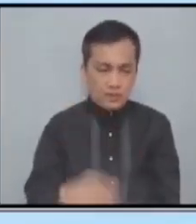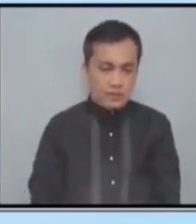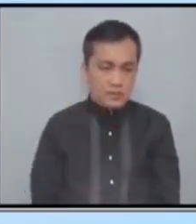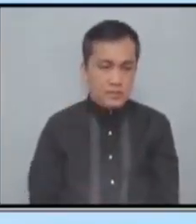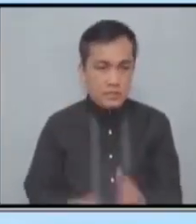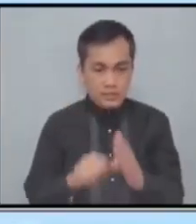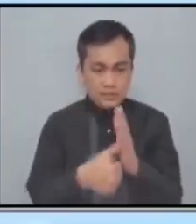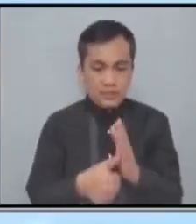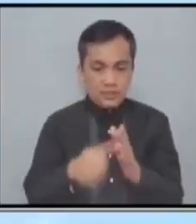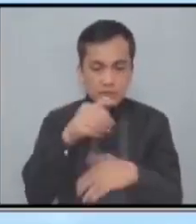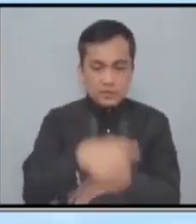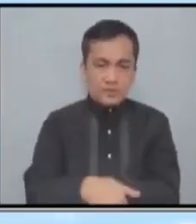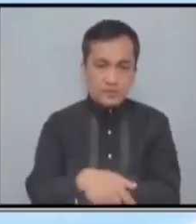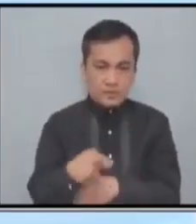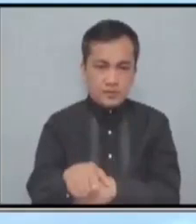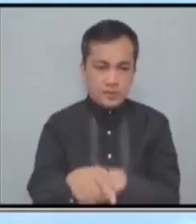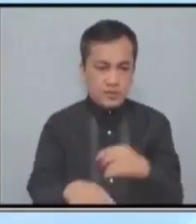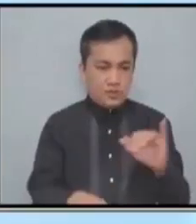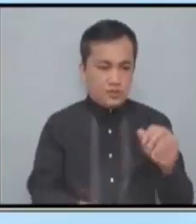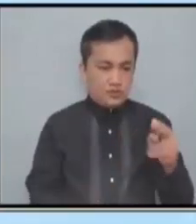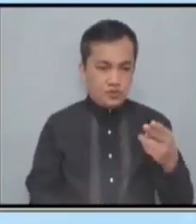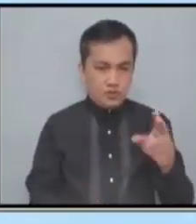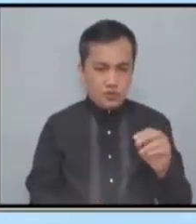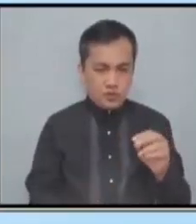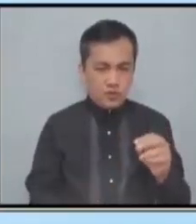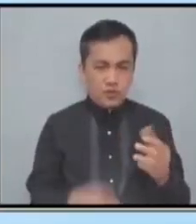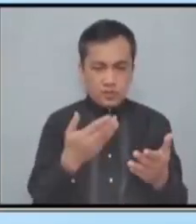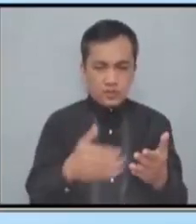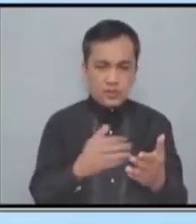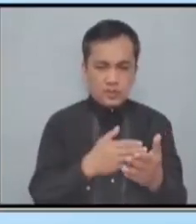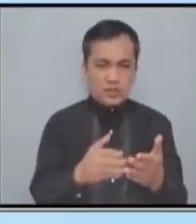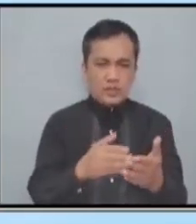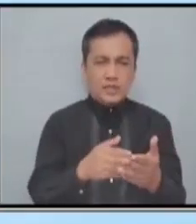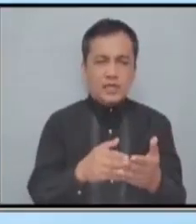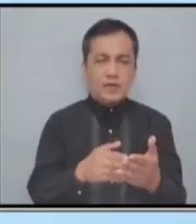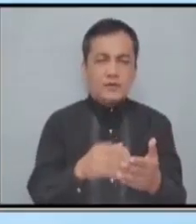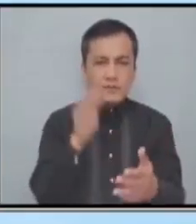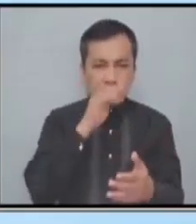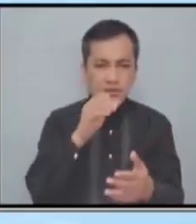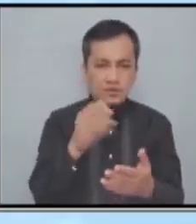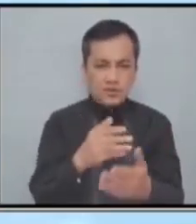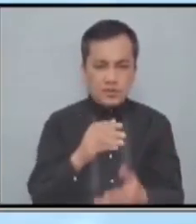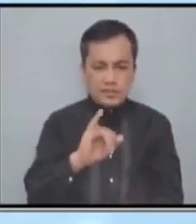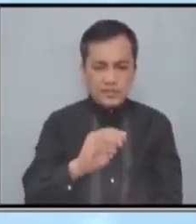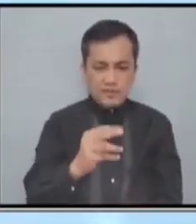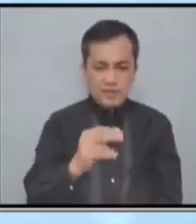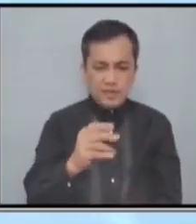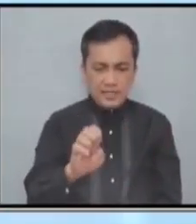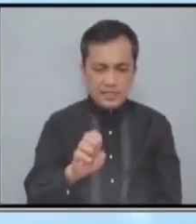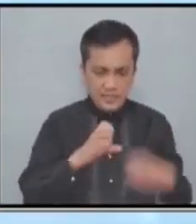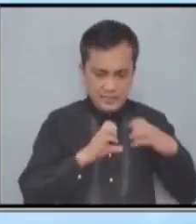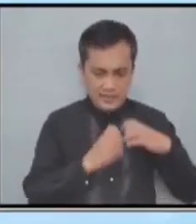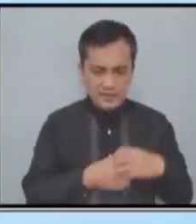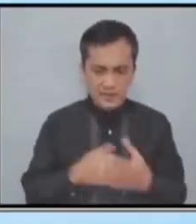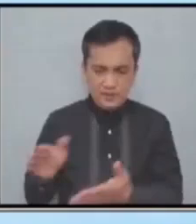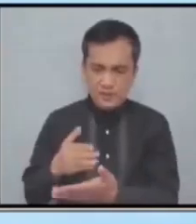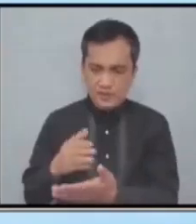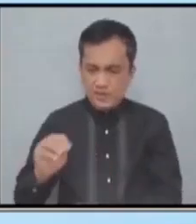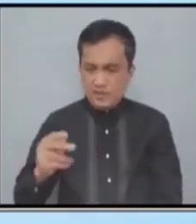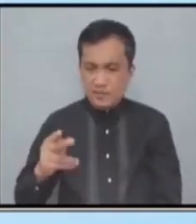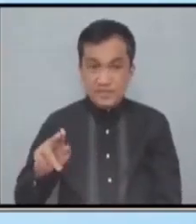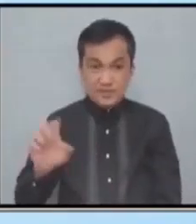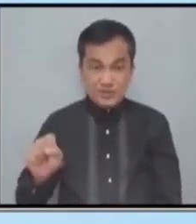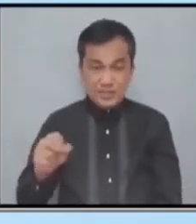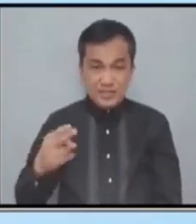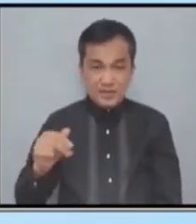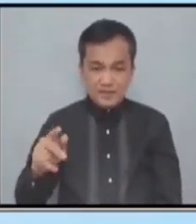nang i-cover ni Jun-ho ang Filipino song na Imahe, isang heartbreak anthem na kanta ng local band na Magnus Haven. 2 beses